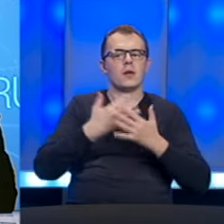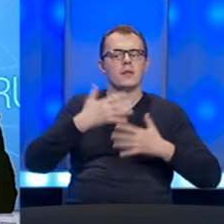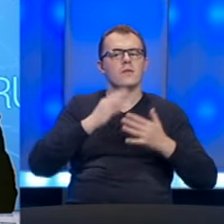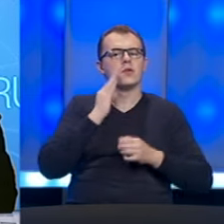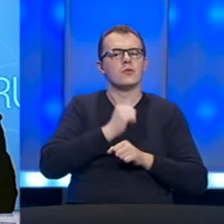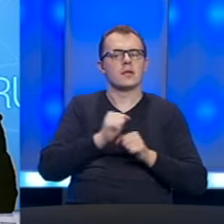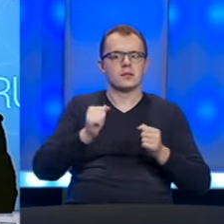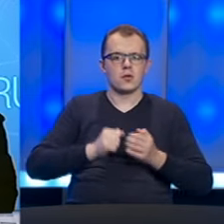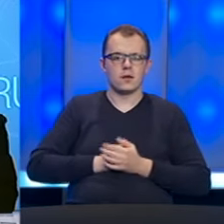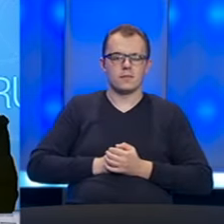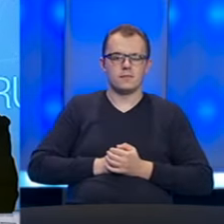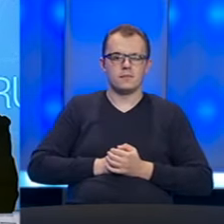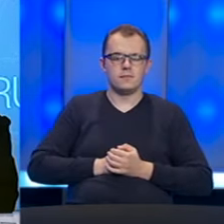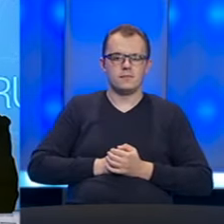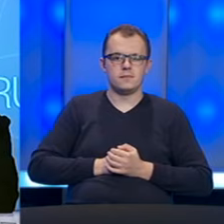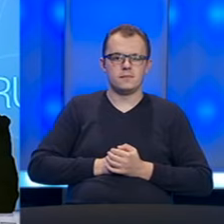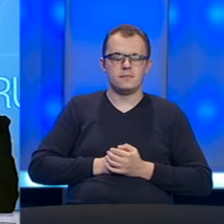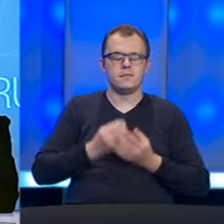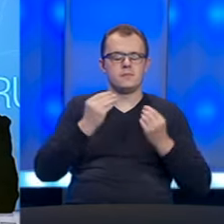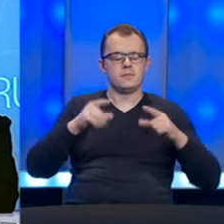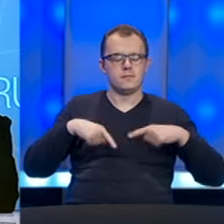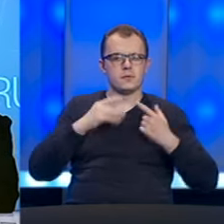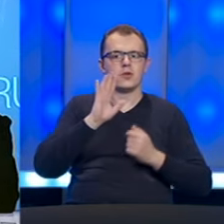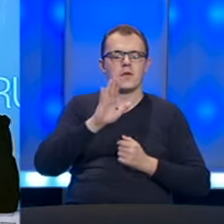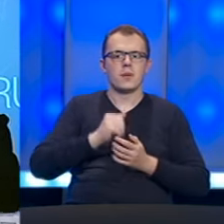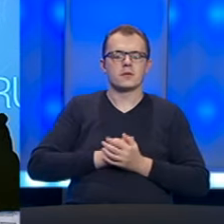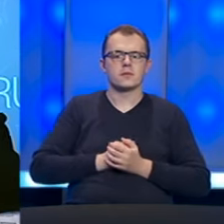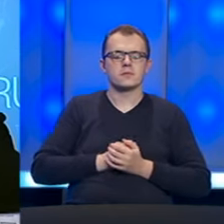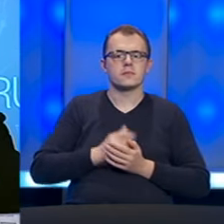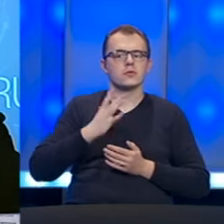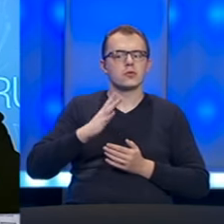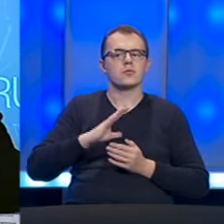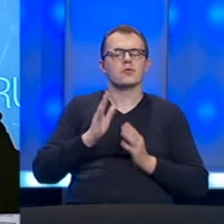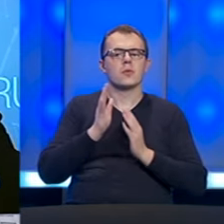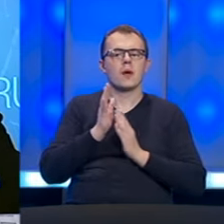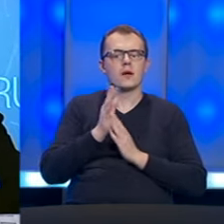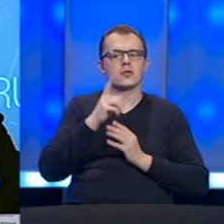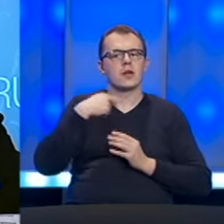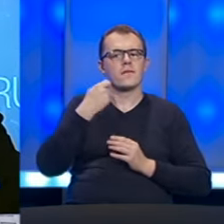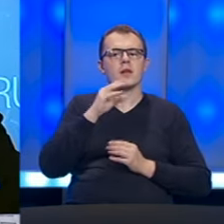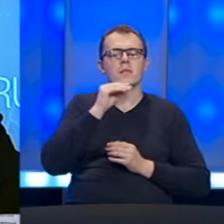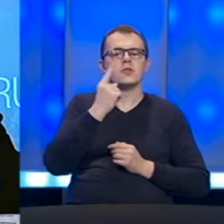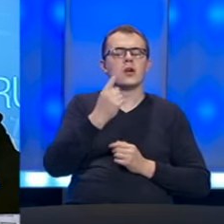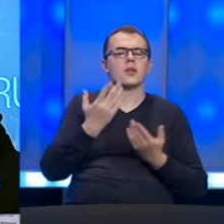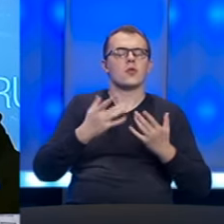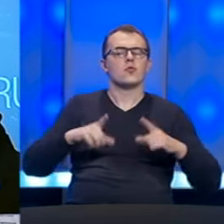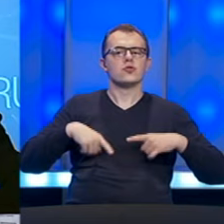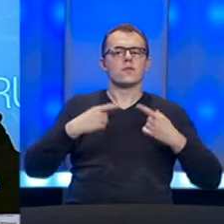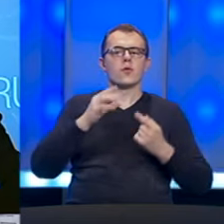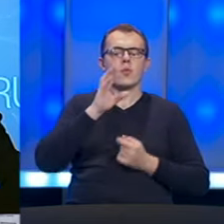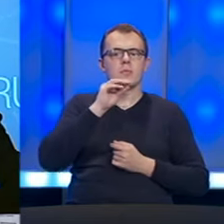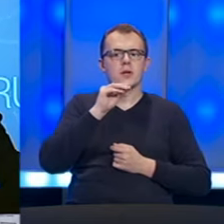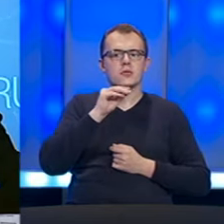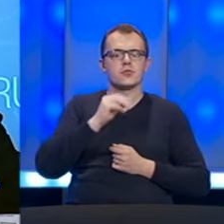Bosne i Hercegovine. Dobro jutro i vama. Gospođo Marić, film priča jednu životnu